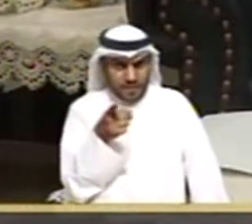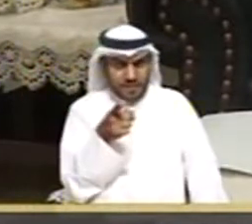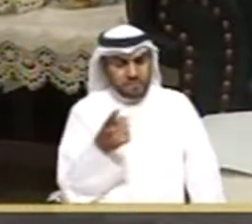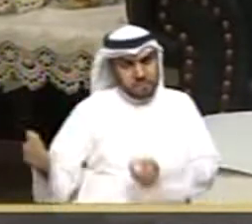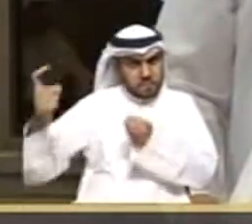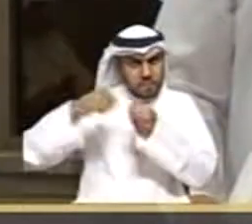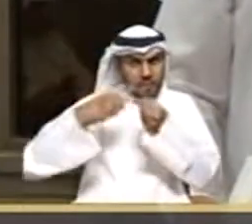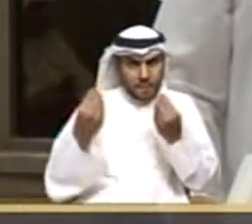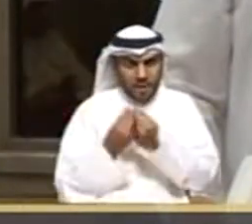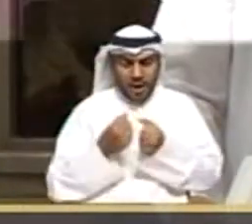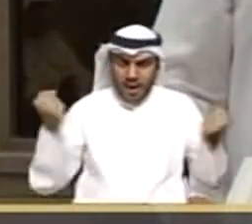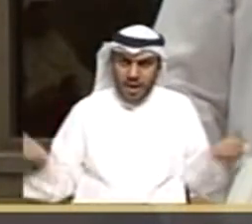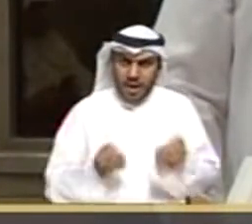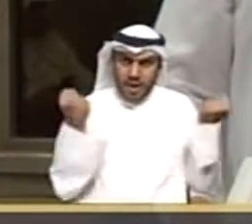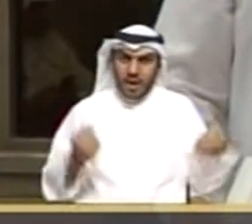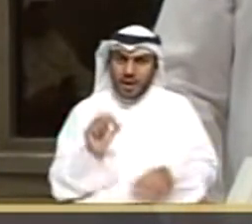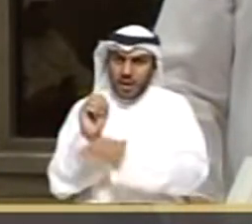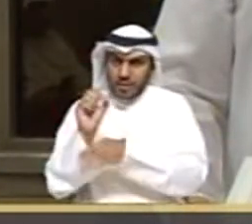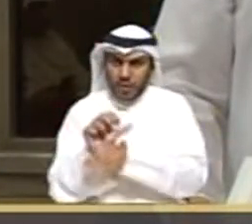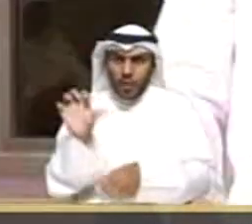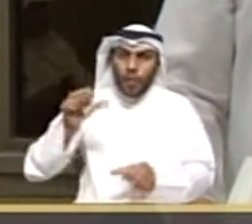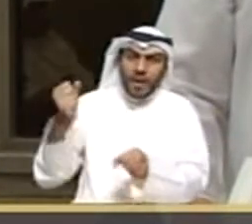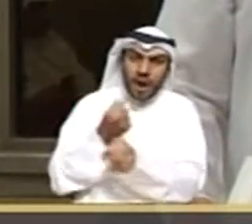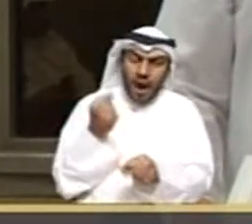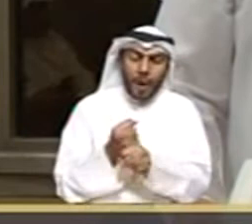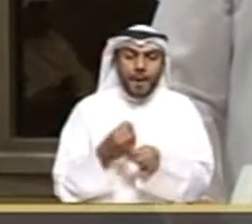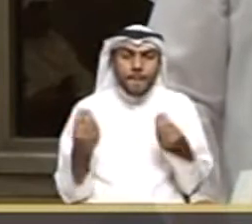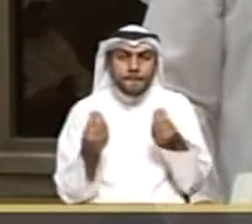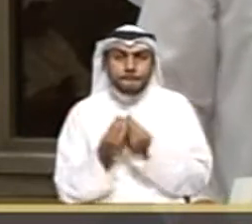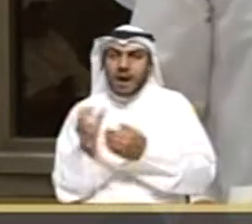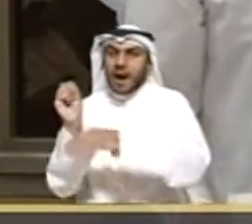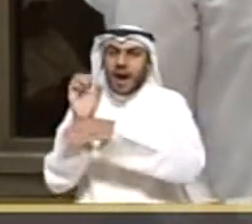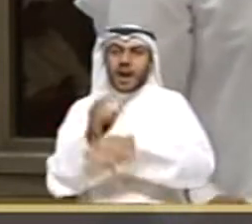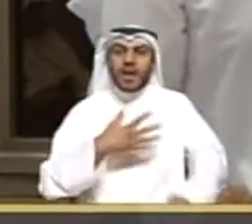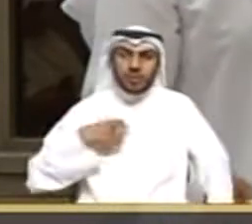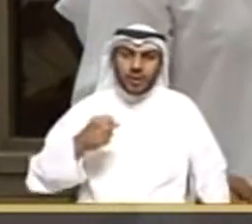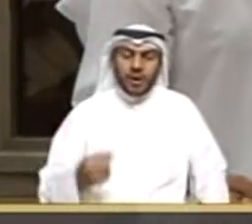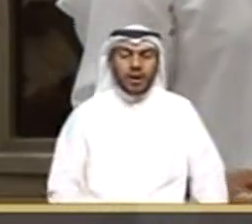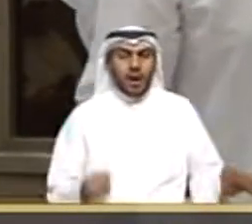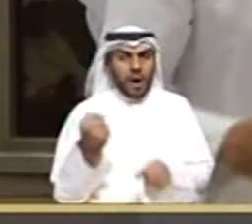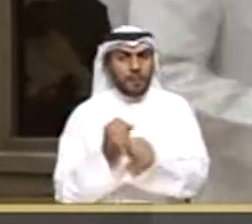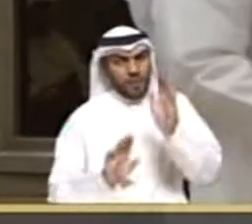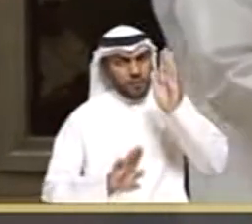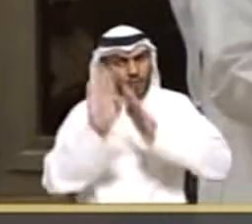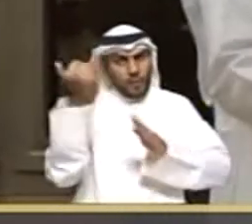إقامة الدورات وورش العمل والبرامج التدريبية للعاملين في قطاع الصحة والسلامة المهنية.